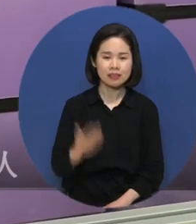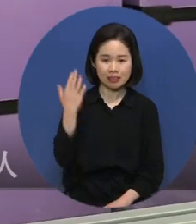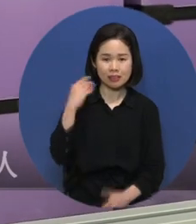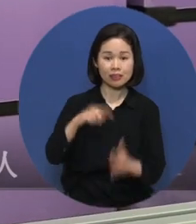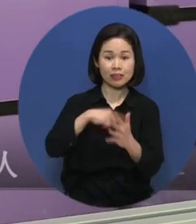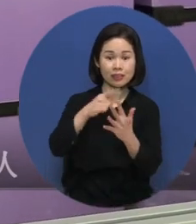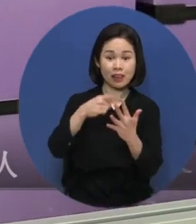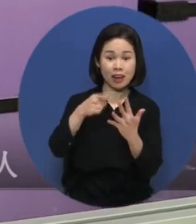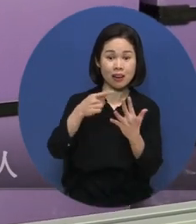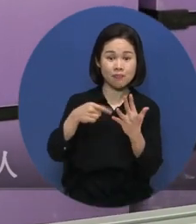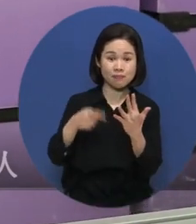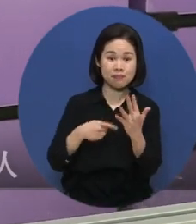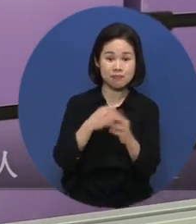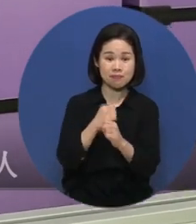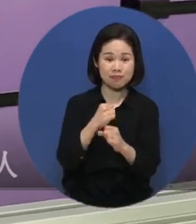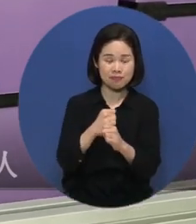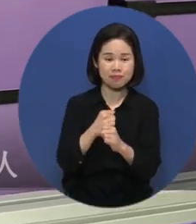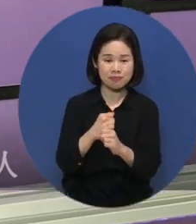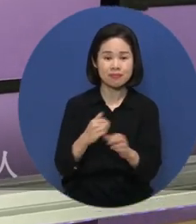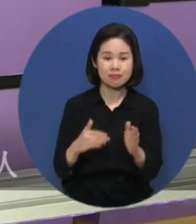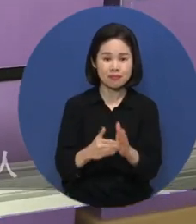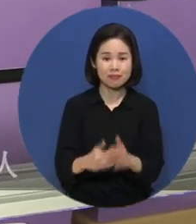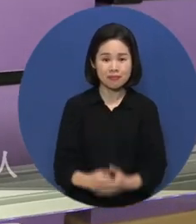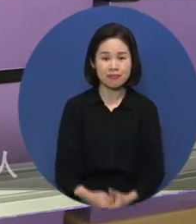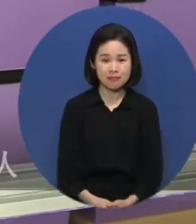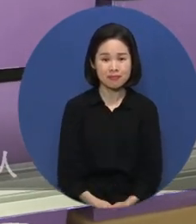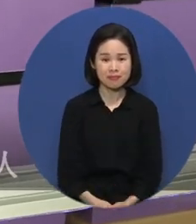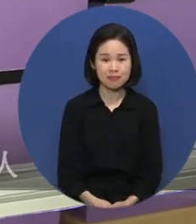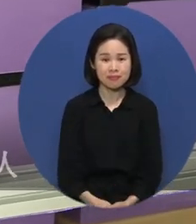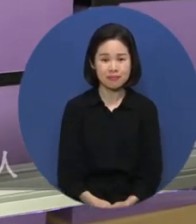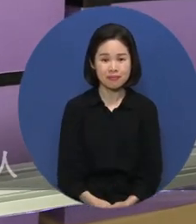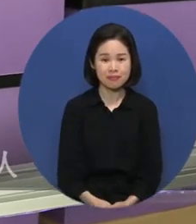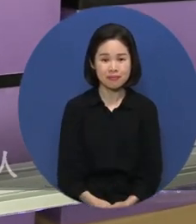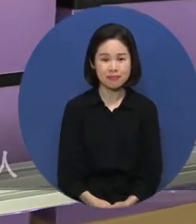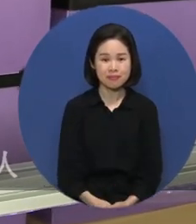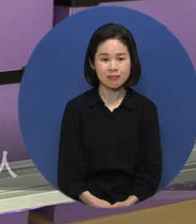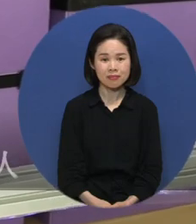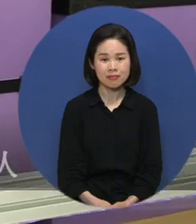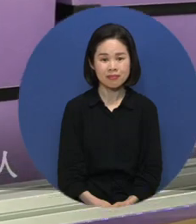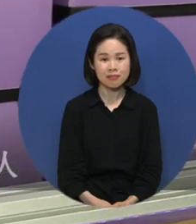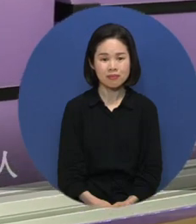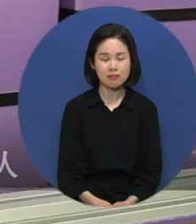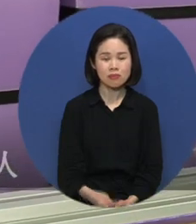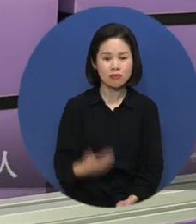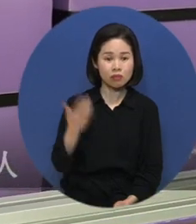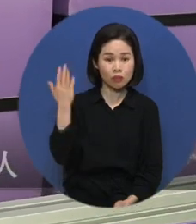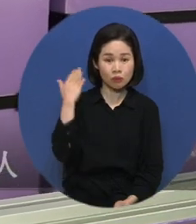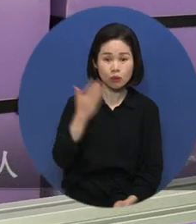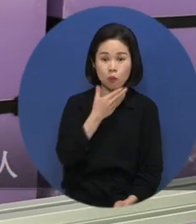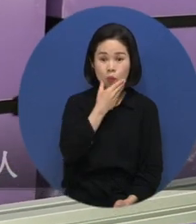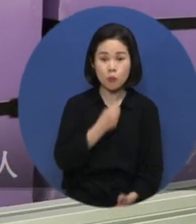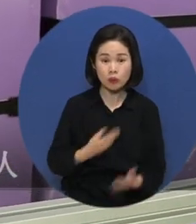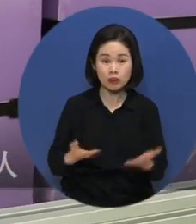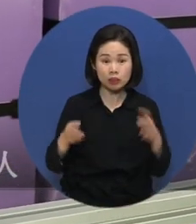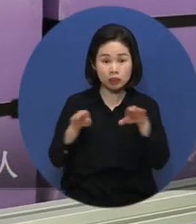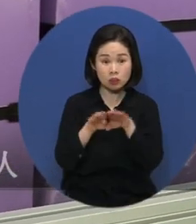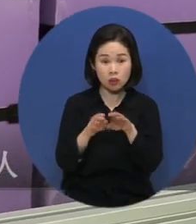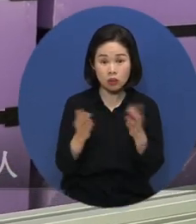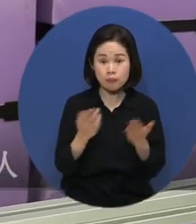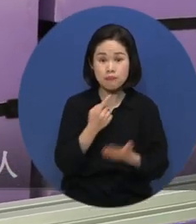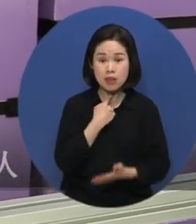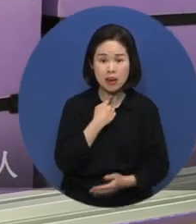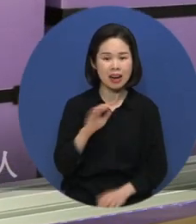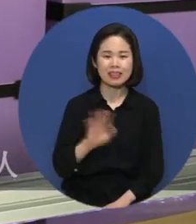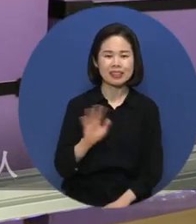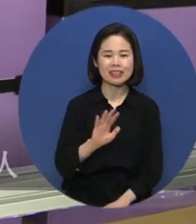예전에 장갑 통보를 장갑? 뭐 그때도 약간 복지시설 같은 곳에서 일하시는